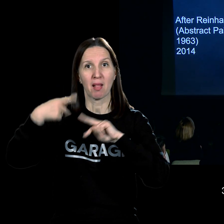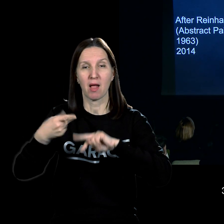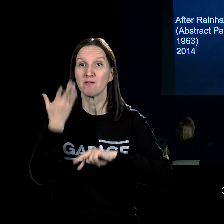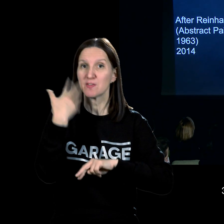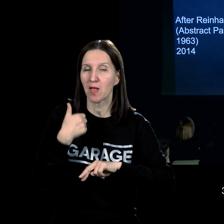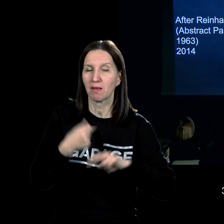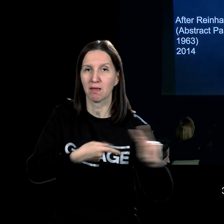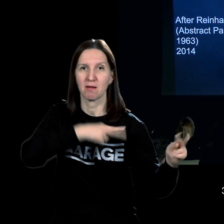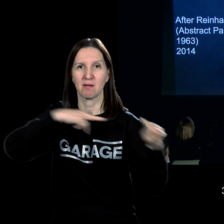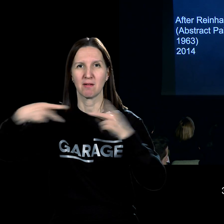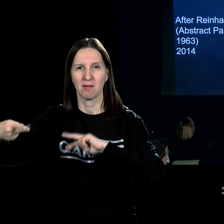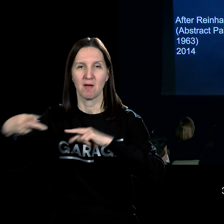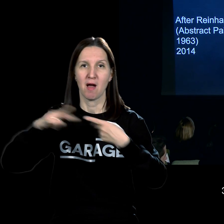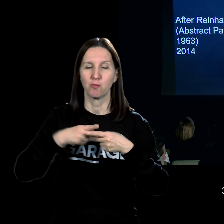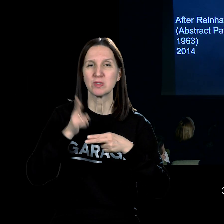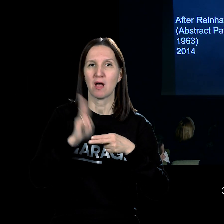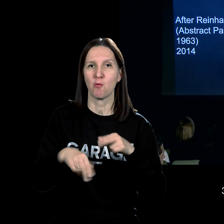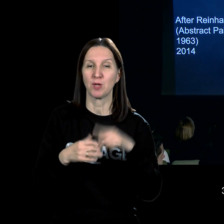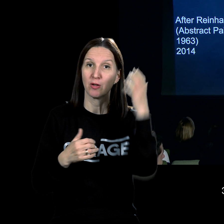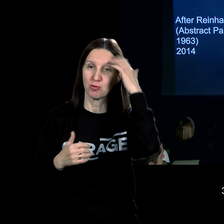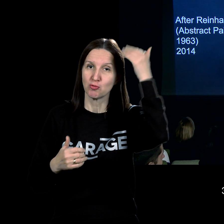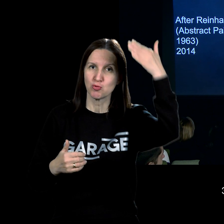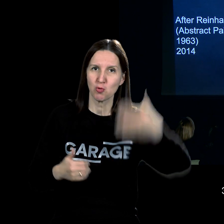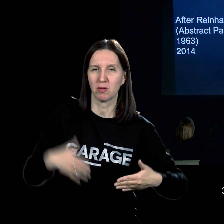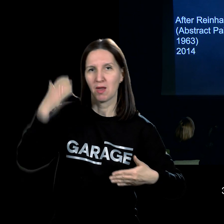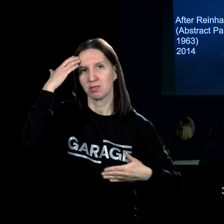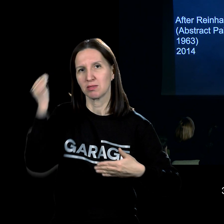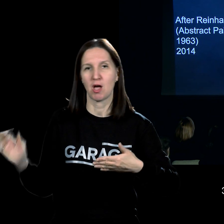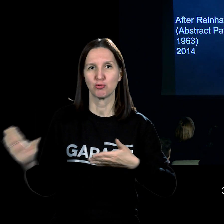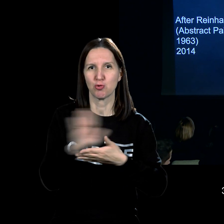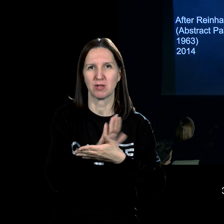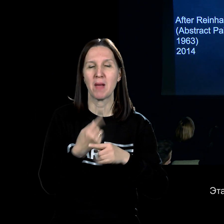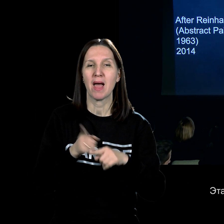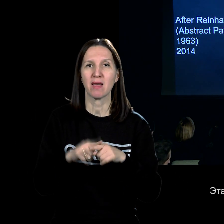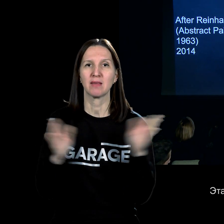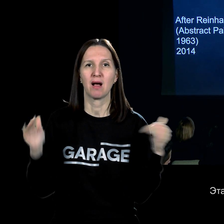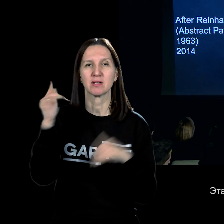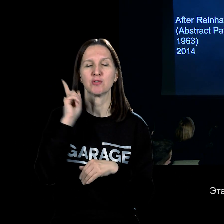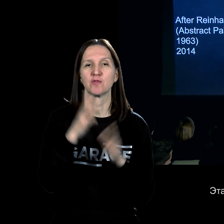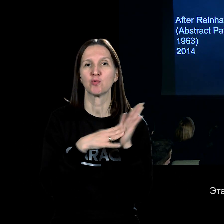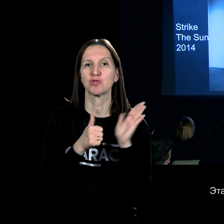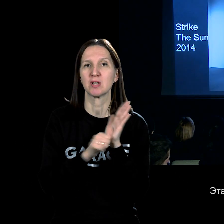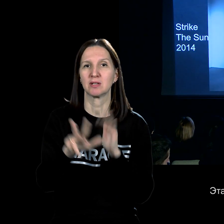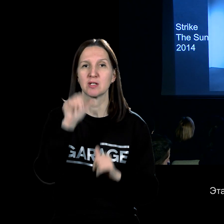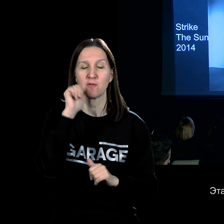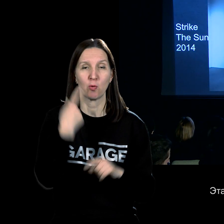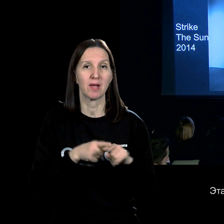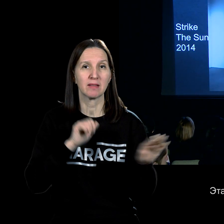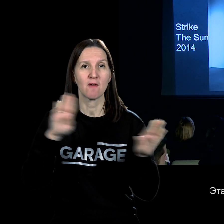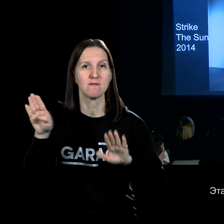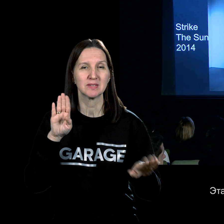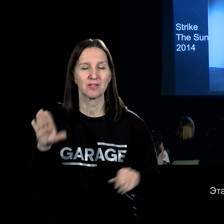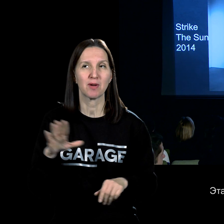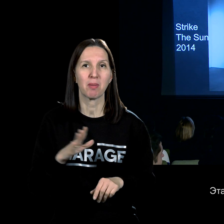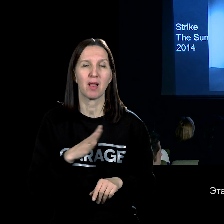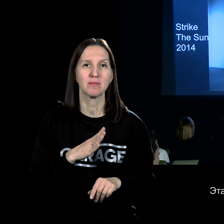оно работает, закончив вот этим черным на черном, да, картины 63-го года. Эта выставка была...